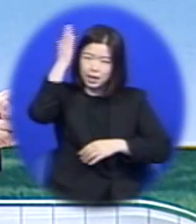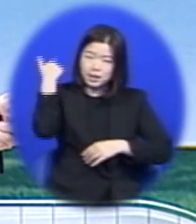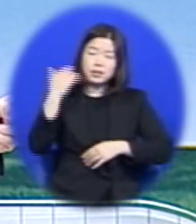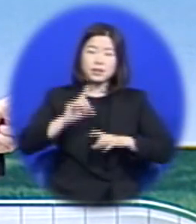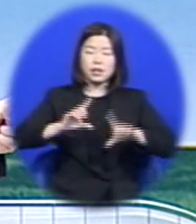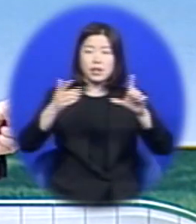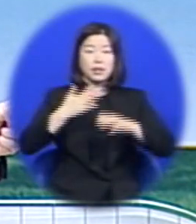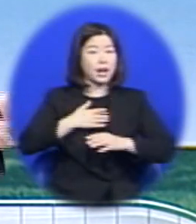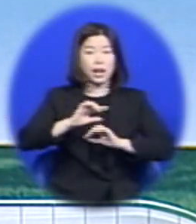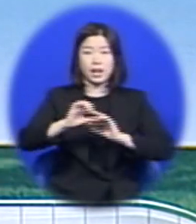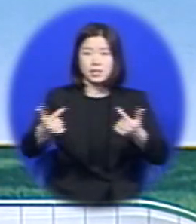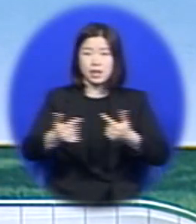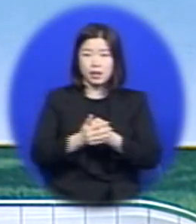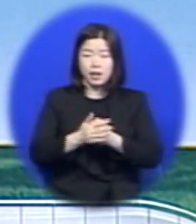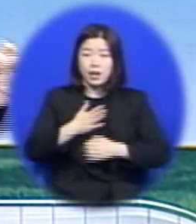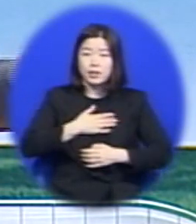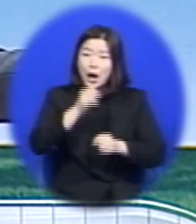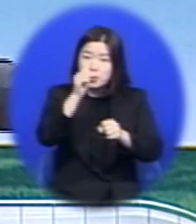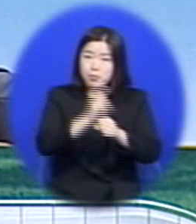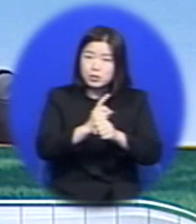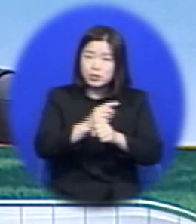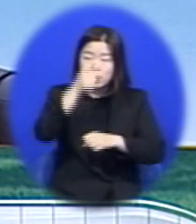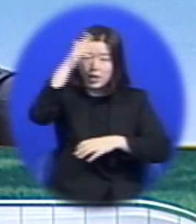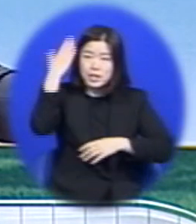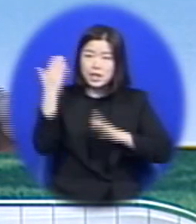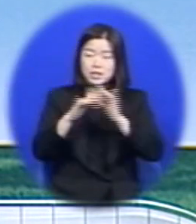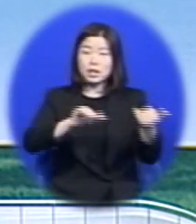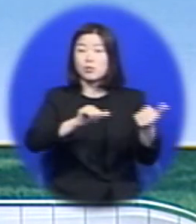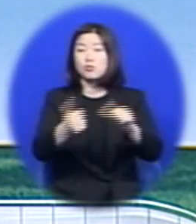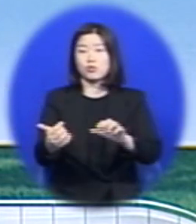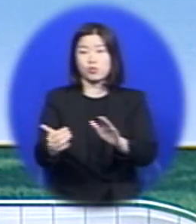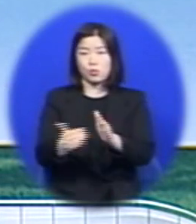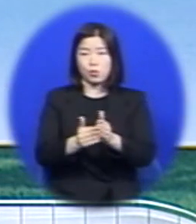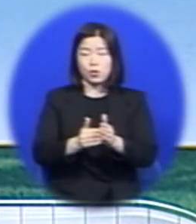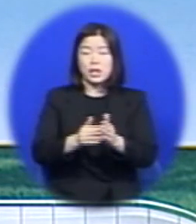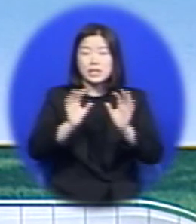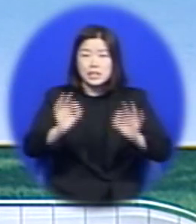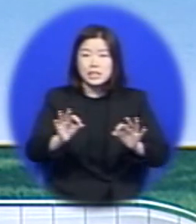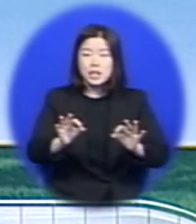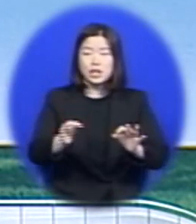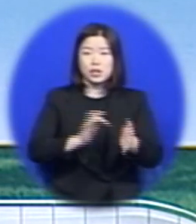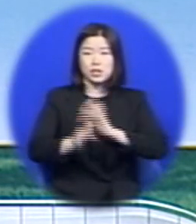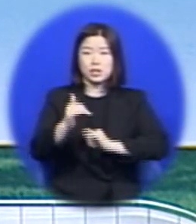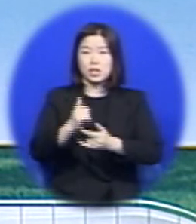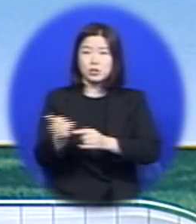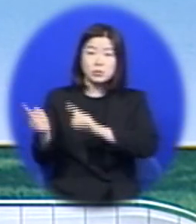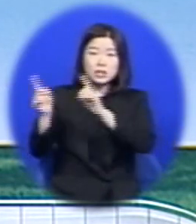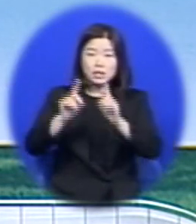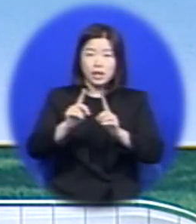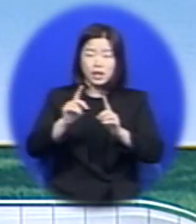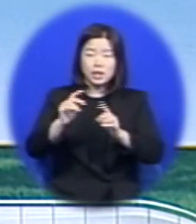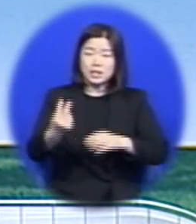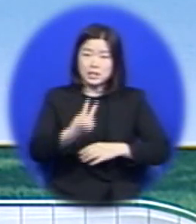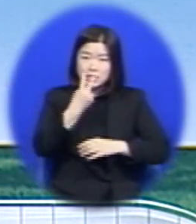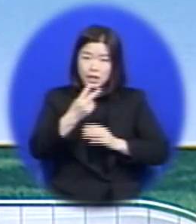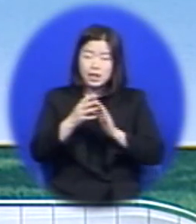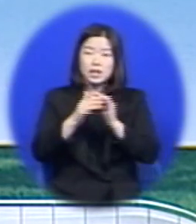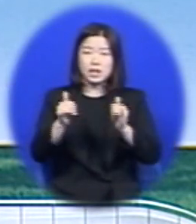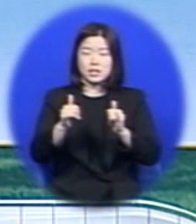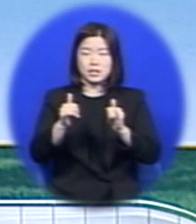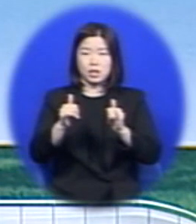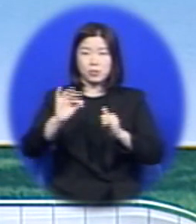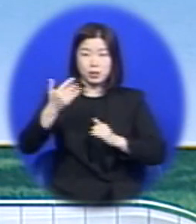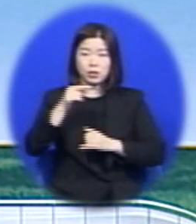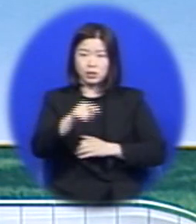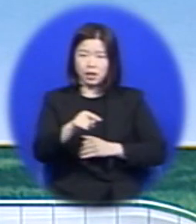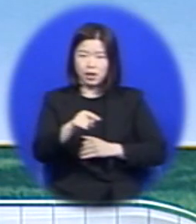아니야. 나는 벌써 옛사람은 죽고 이제는 예수님으로 사는 자가 되었구나. 그러면